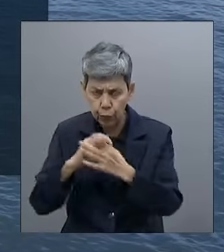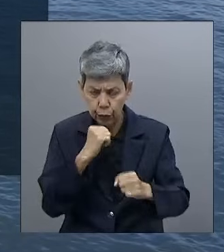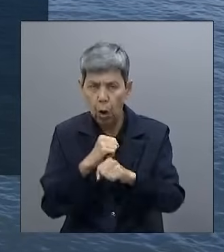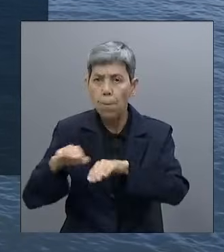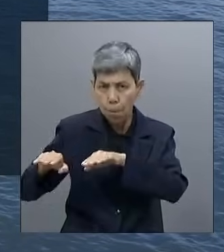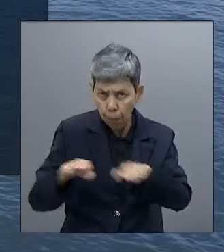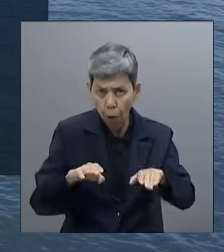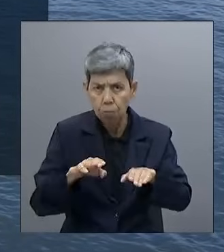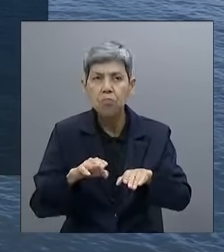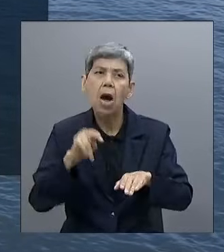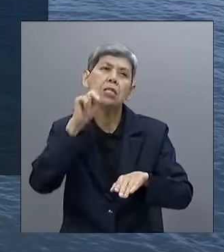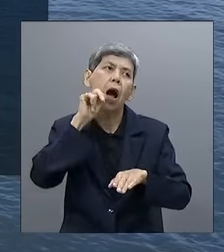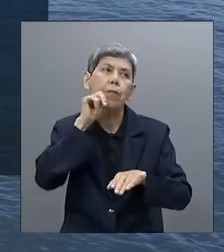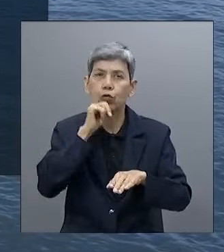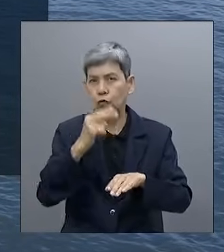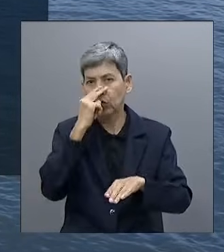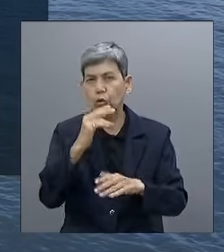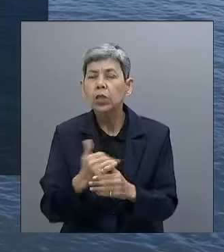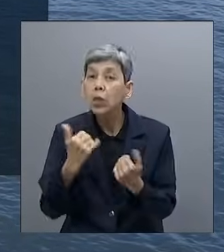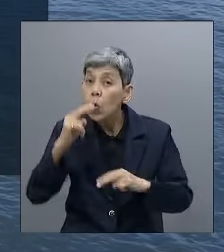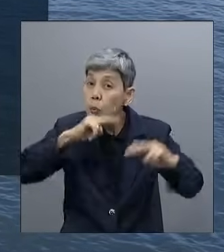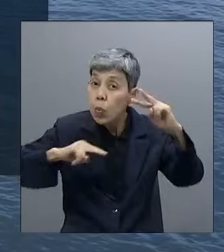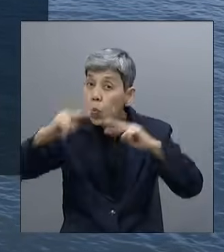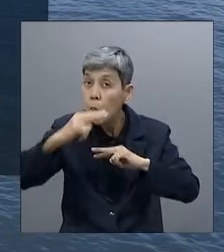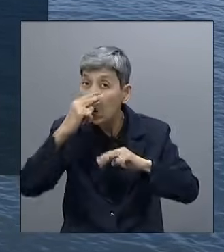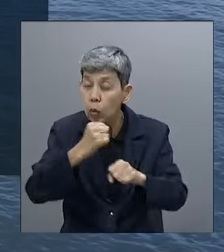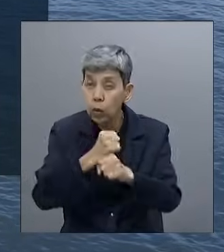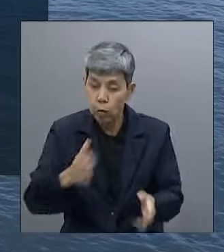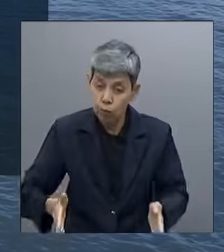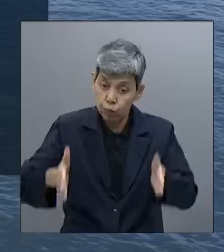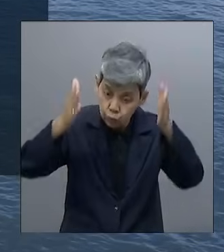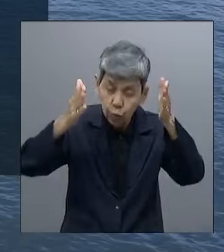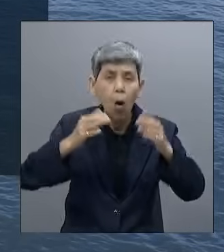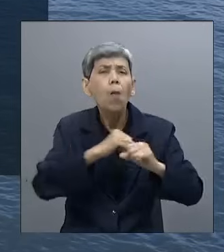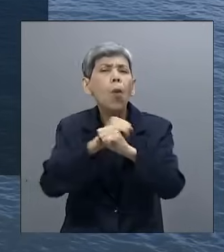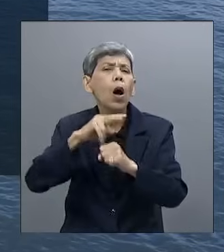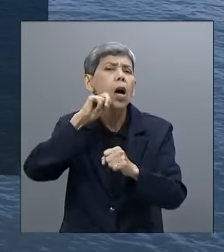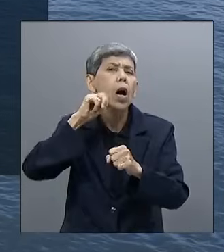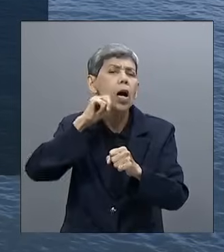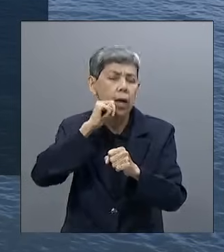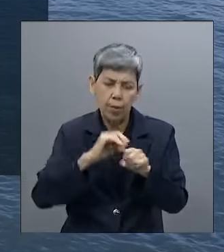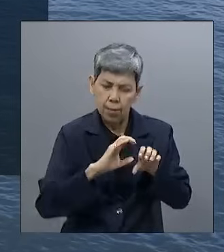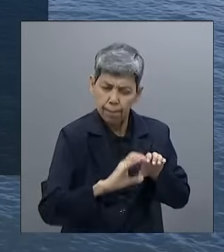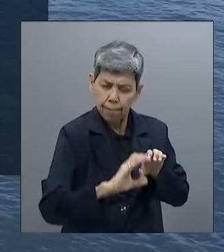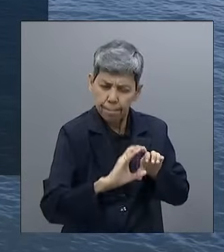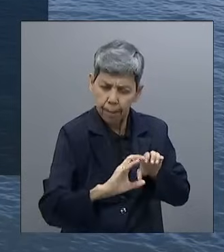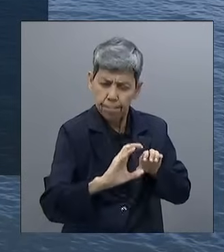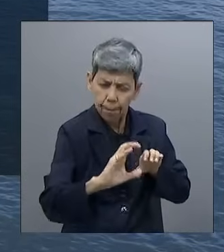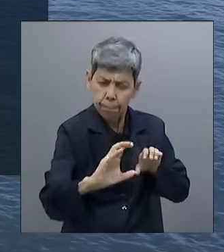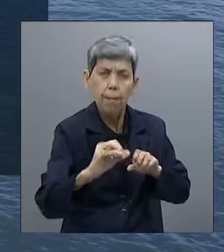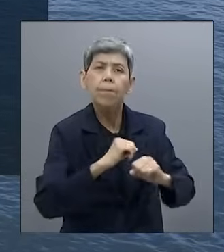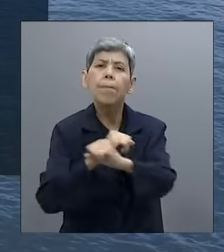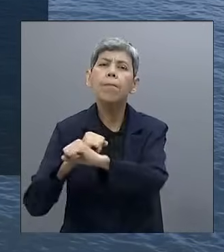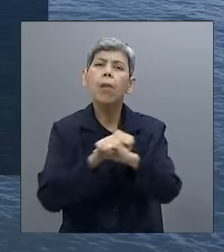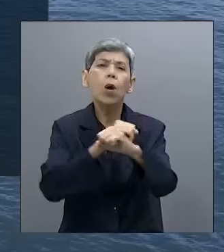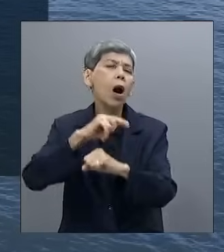พร้อมรับมือสถานการณ์น้ำอย่างใกล้ชิดตรวจสอบความมั่นคงของอาคารป้องกันริมแม่น้ำเสริมคันแนวกั้นน้ำแนวจุดเสี่ยงพื้นที่ลุ่มต่